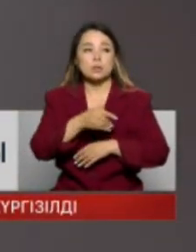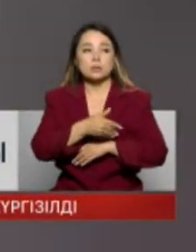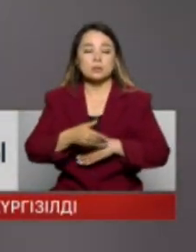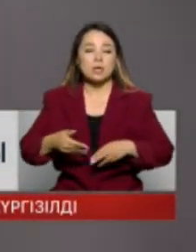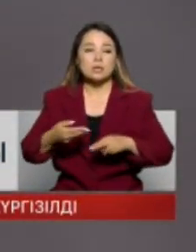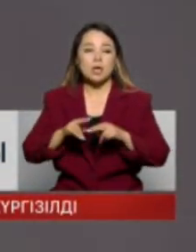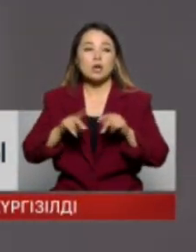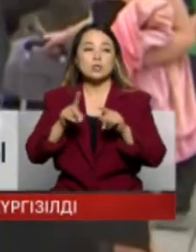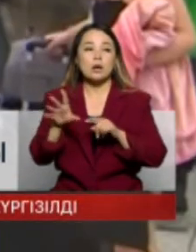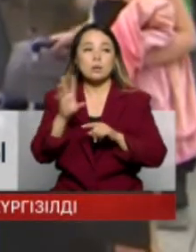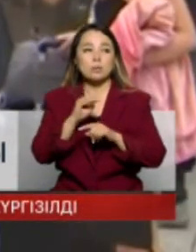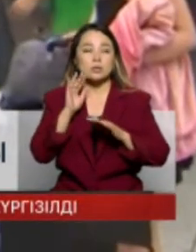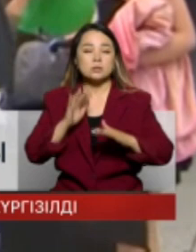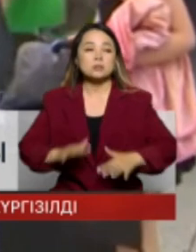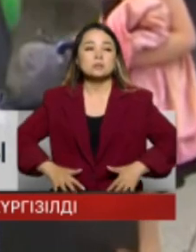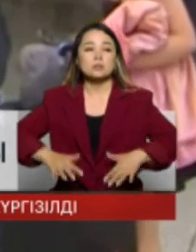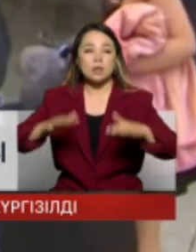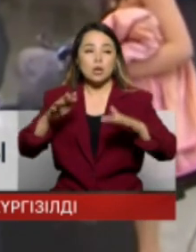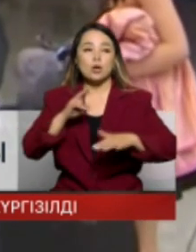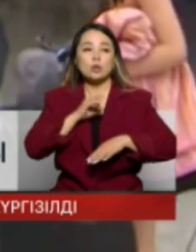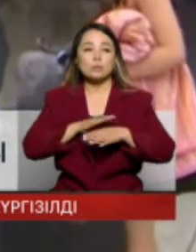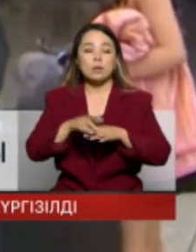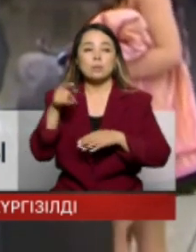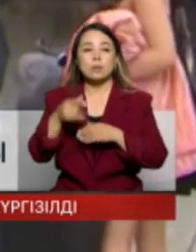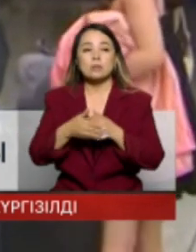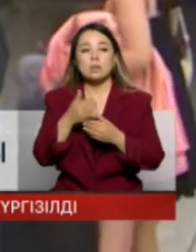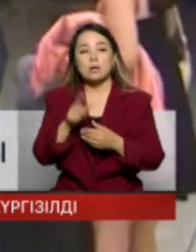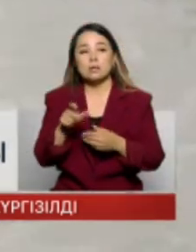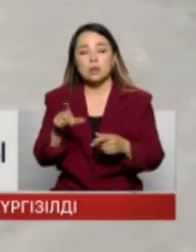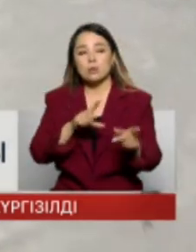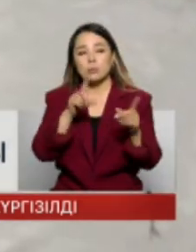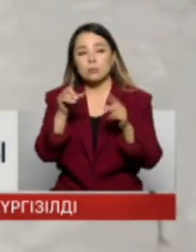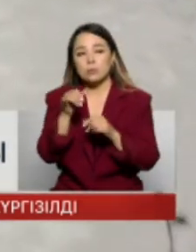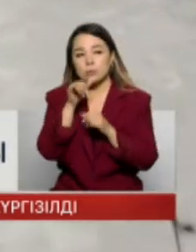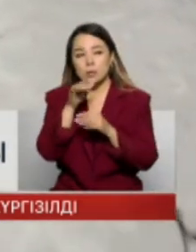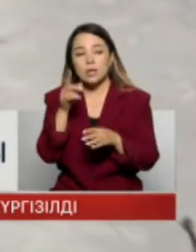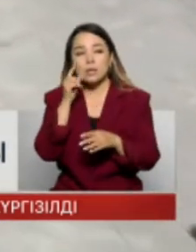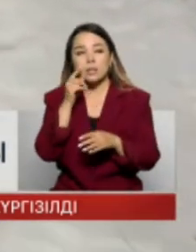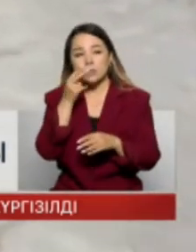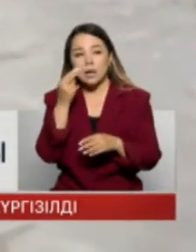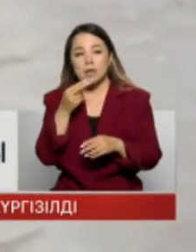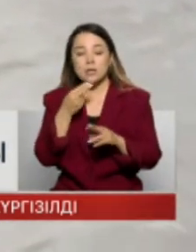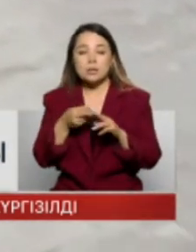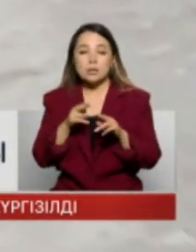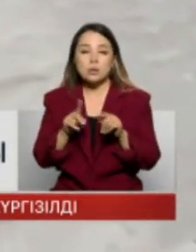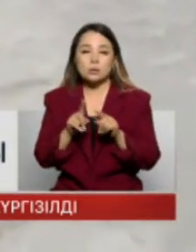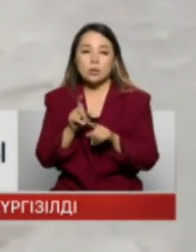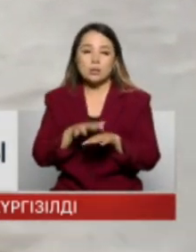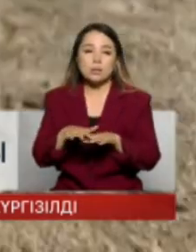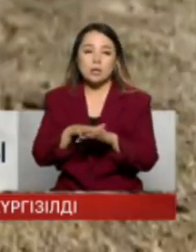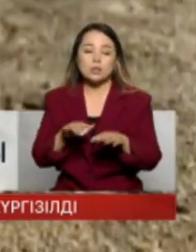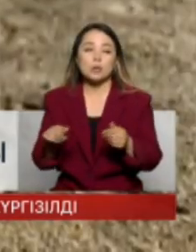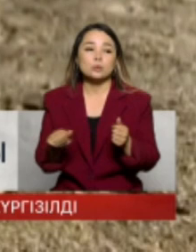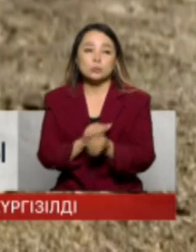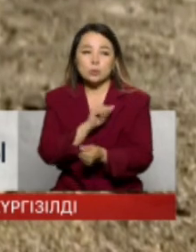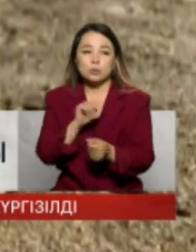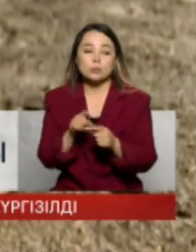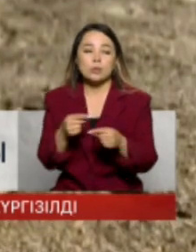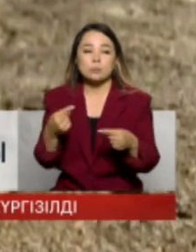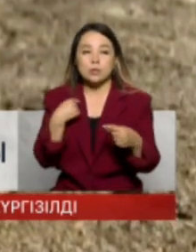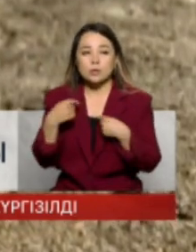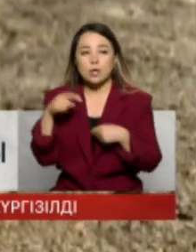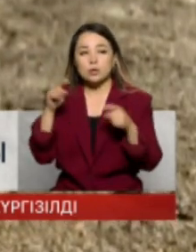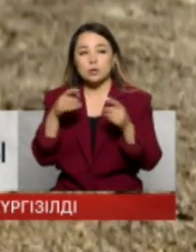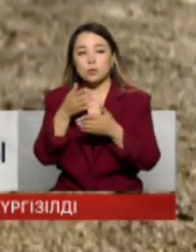келгендіктен терминалдың жұмысы тоқтап, мыңдаған жолаушы жолынан қалды. Ал Италияның Сицилия аралының тұрғындары құрғақшылықта мезі болды.